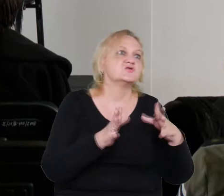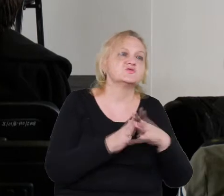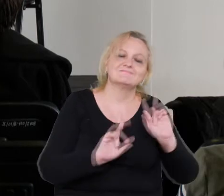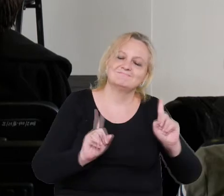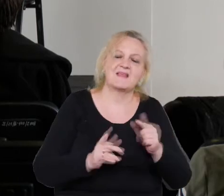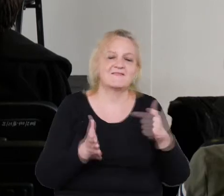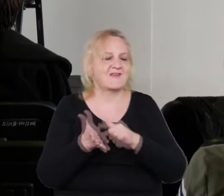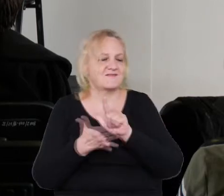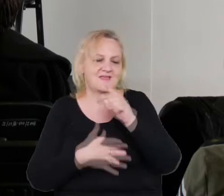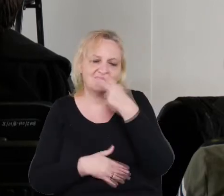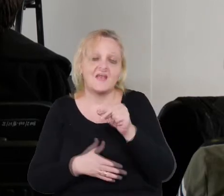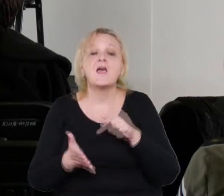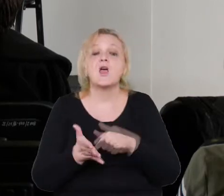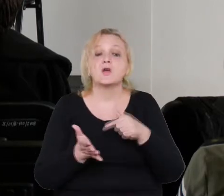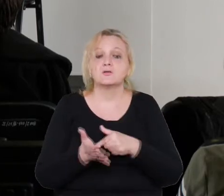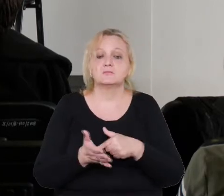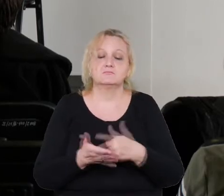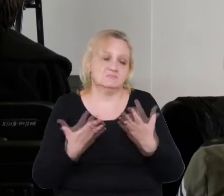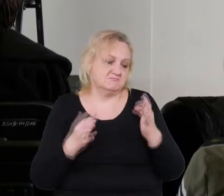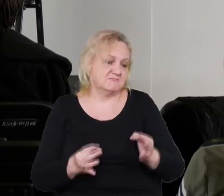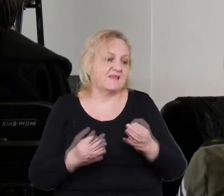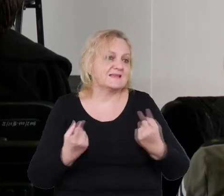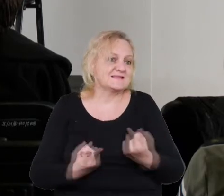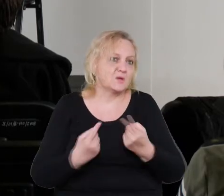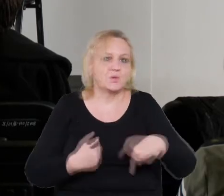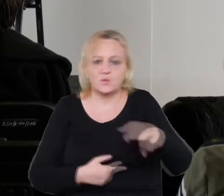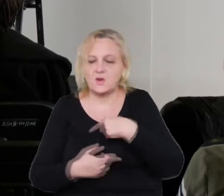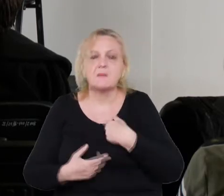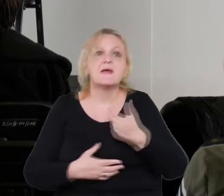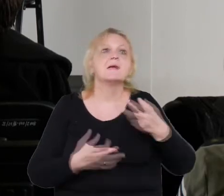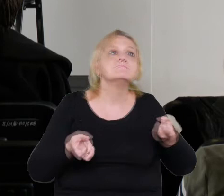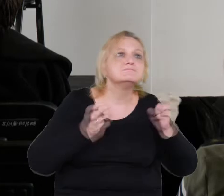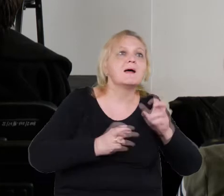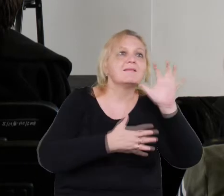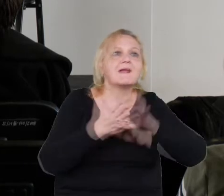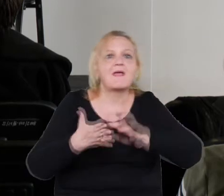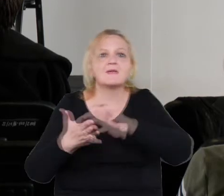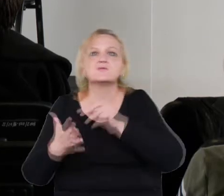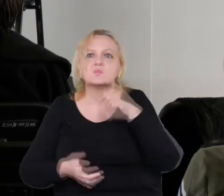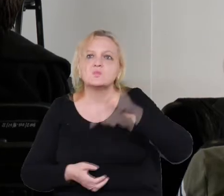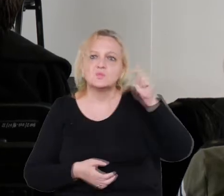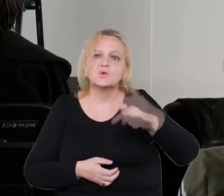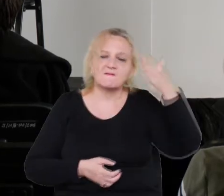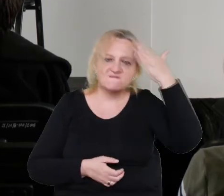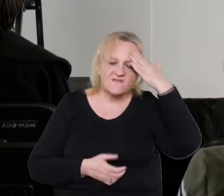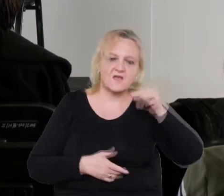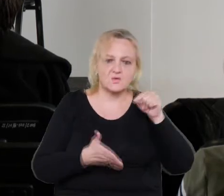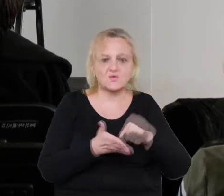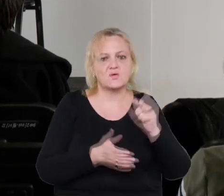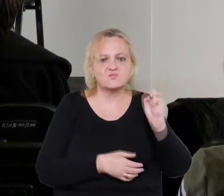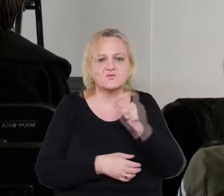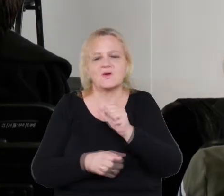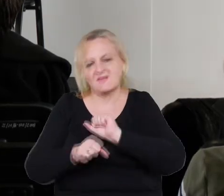2010-2012 mamy istniejące narracji My też jako osoby tworzące treści musimy się z tymi na umieć wiedzieć że one funkcjonują